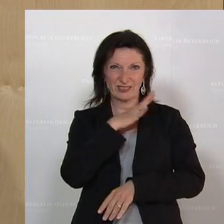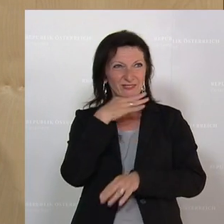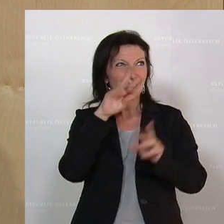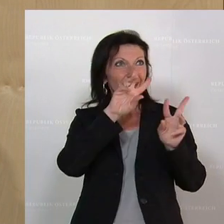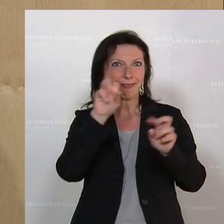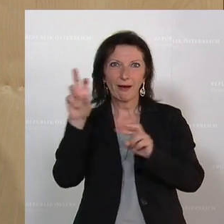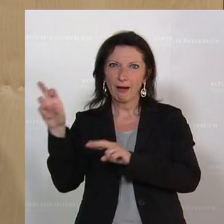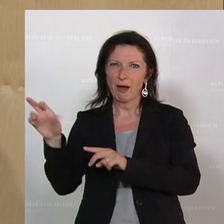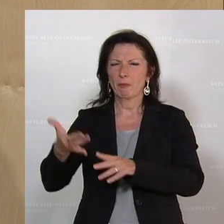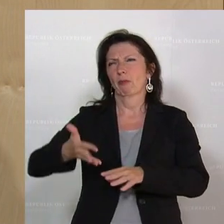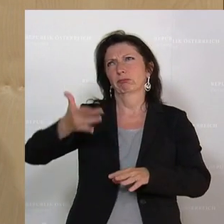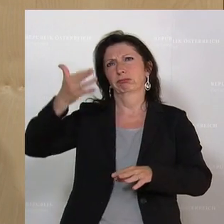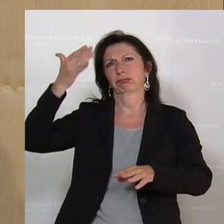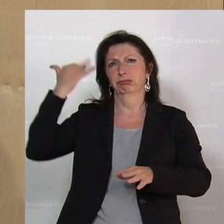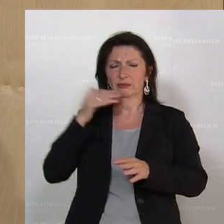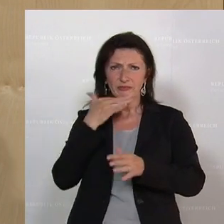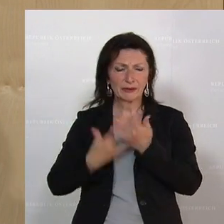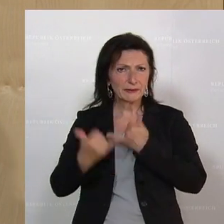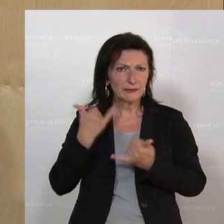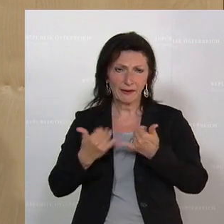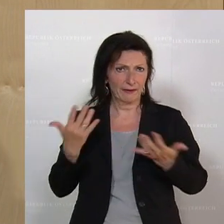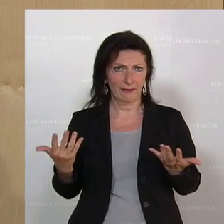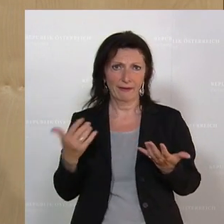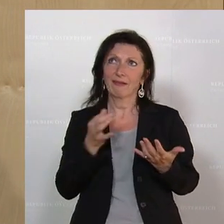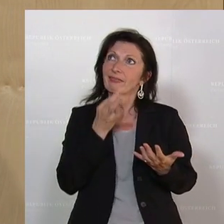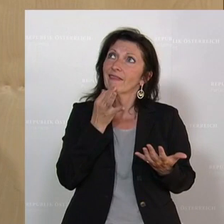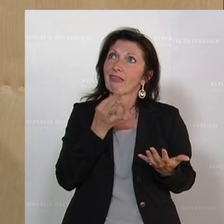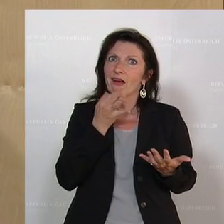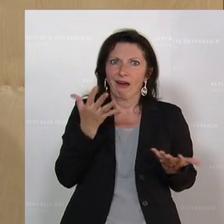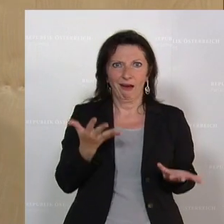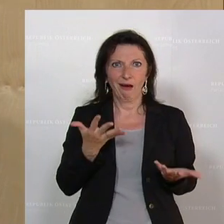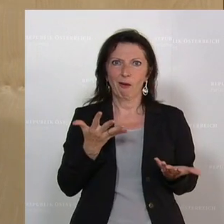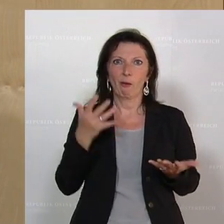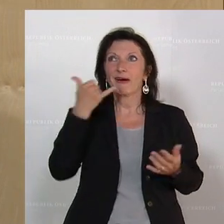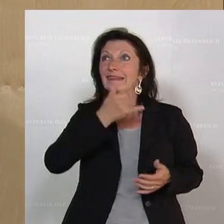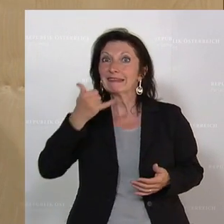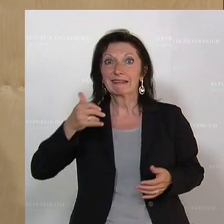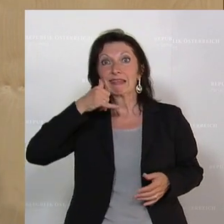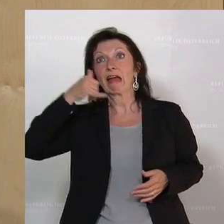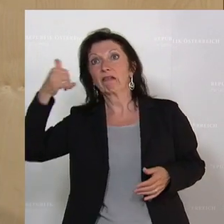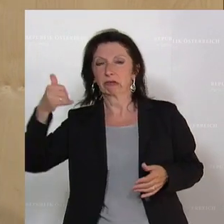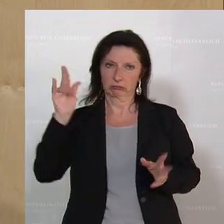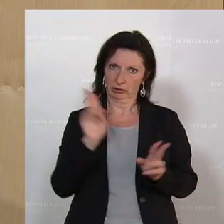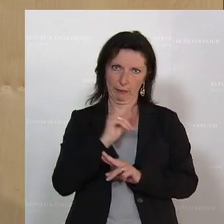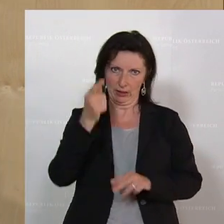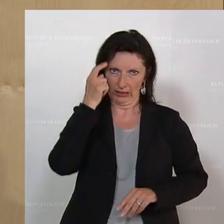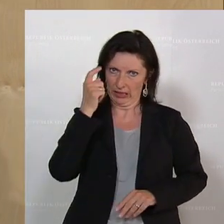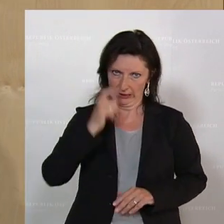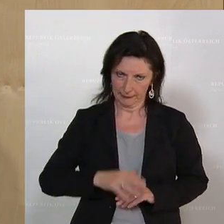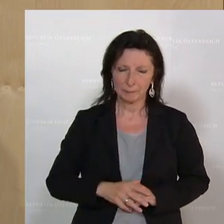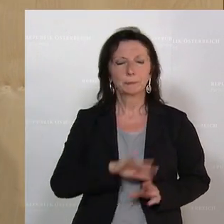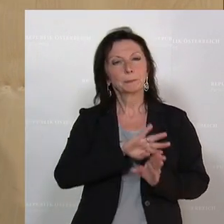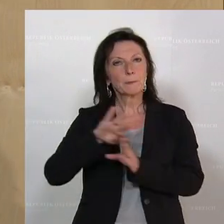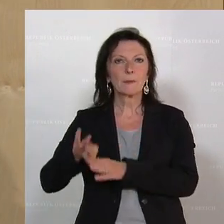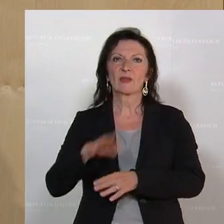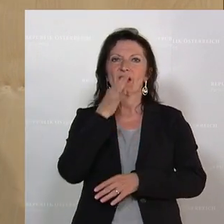Themen bereits Jahre zurückliegen und ich mich nicht im Detail an jedes einzelne Gespräch erinnern kann. Zu den